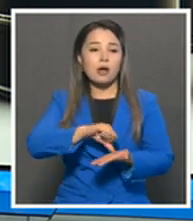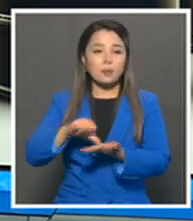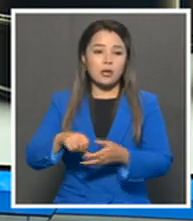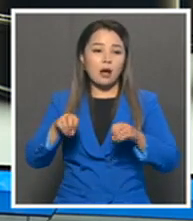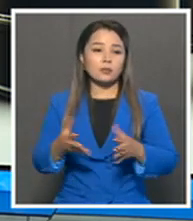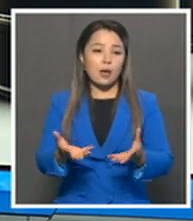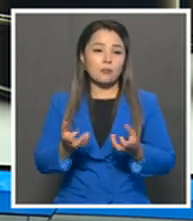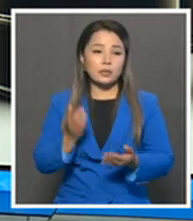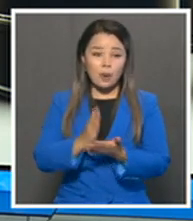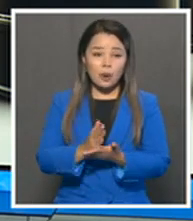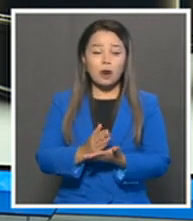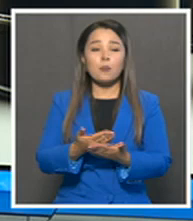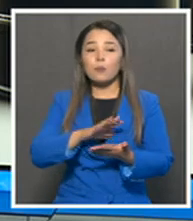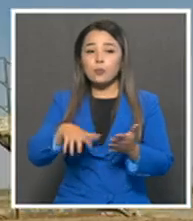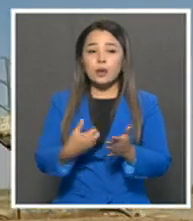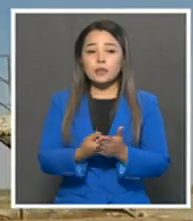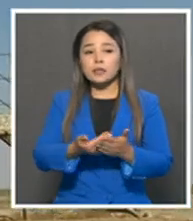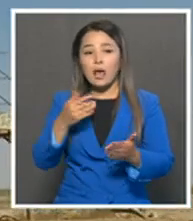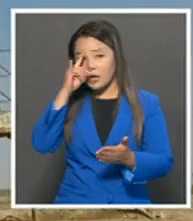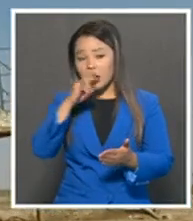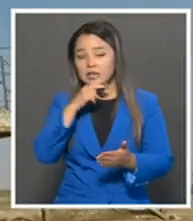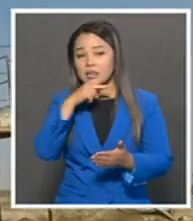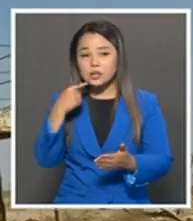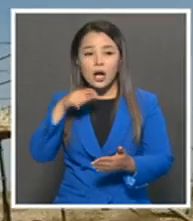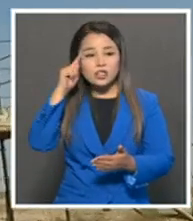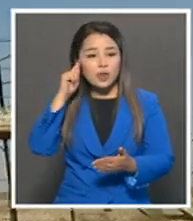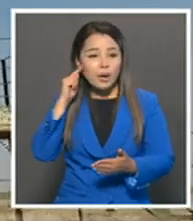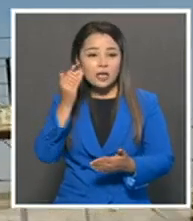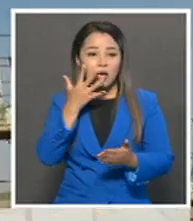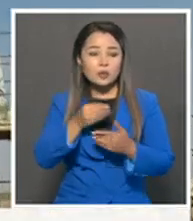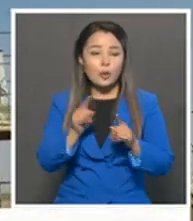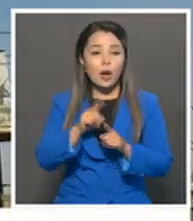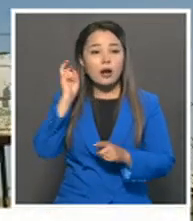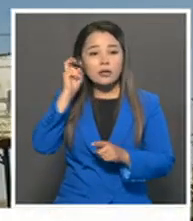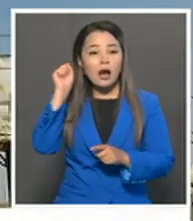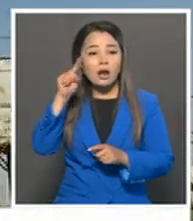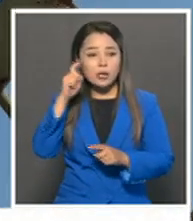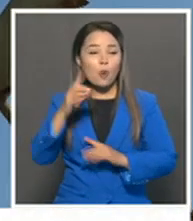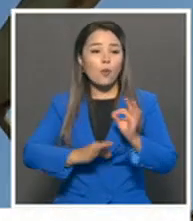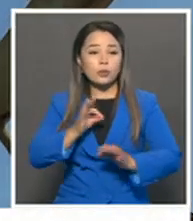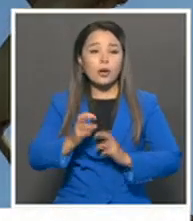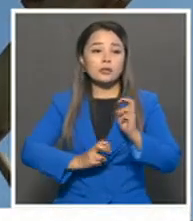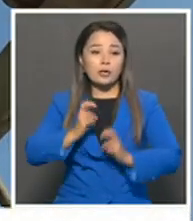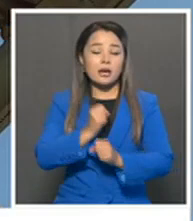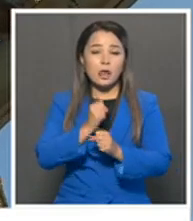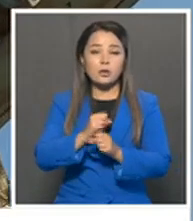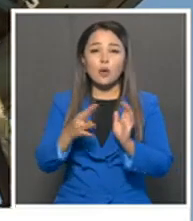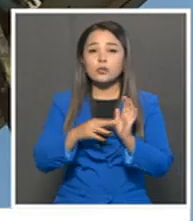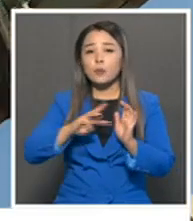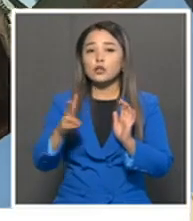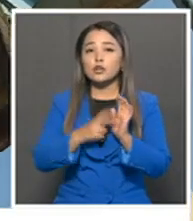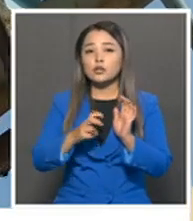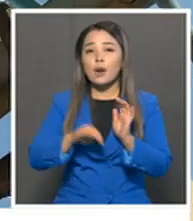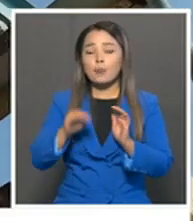қабылданды. Бұған дейін Қазақстан, Ресей, Әзербайжан секілді бірнеше ел қара алтын өндірісін тәулігіне 9 миллион 700 мың